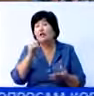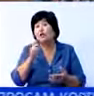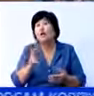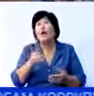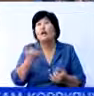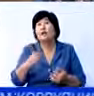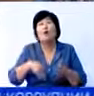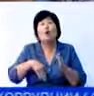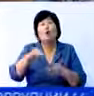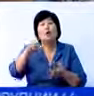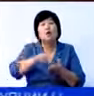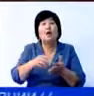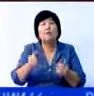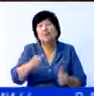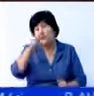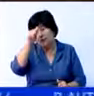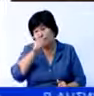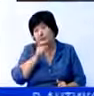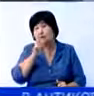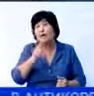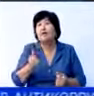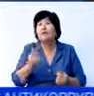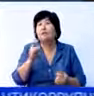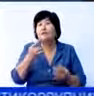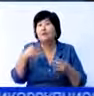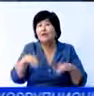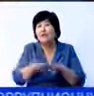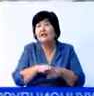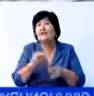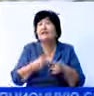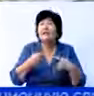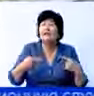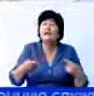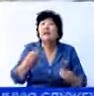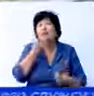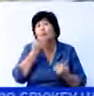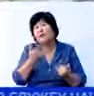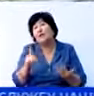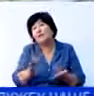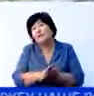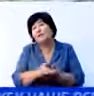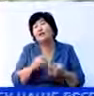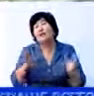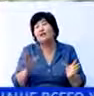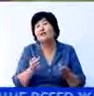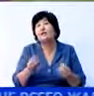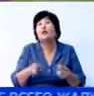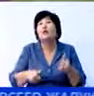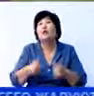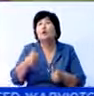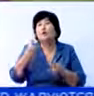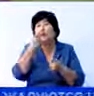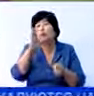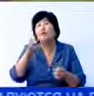Авторы трех лучших постов получат месячный запас подгузников, еще 5 – сертификаты на продукты питания и средства ухода. Результаты конкурса